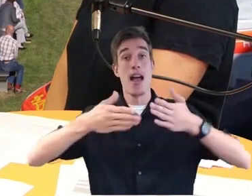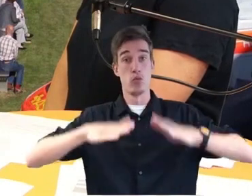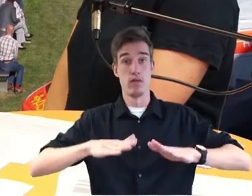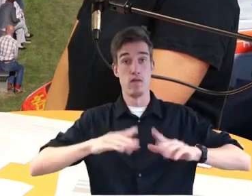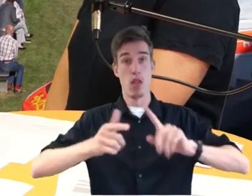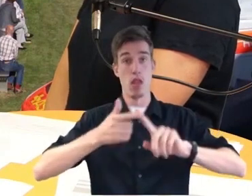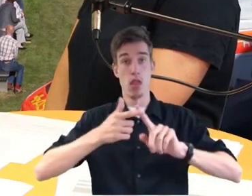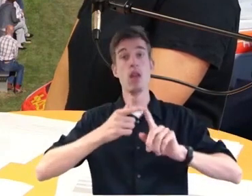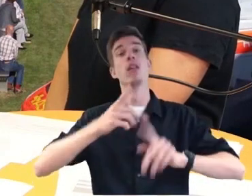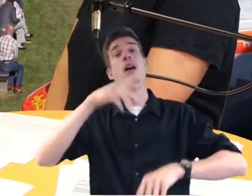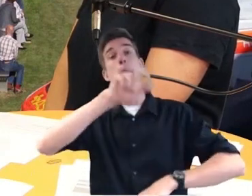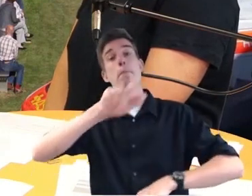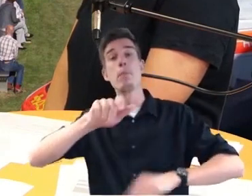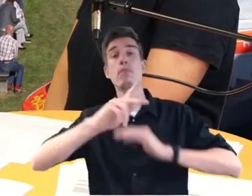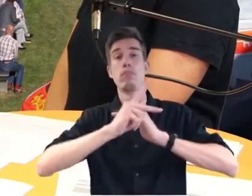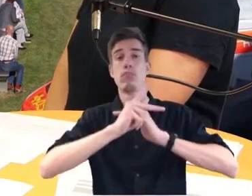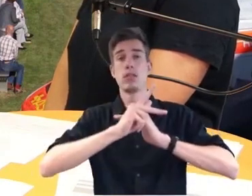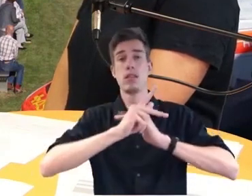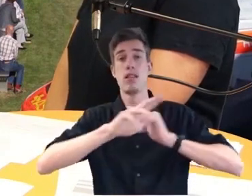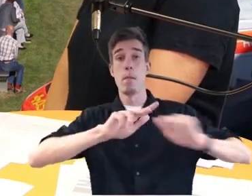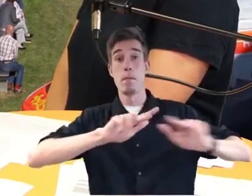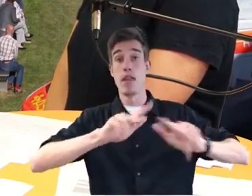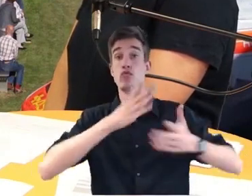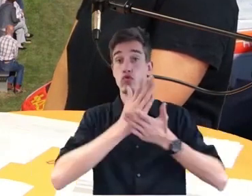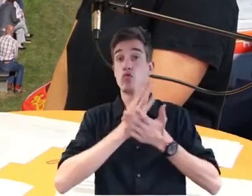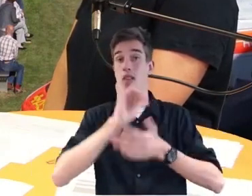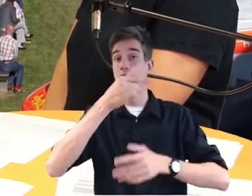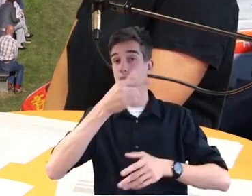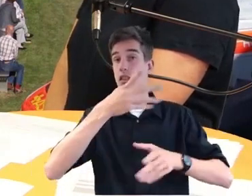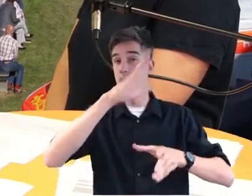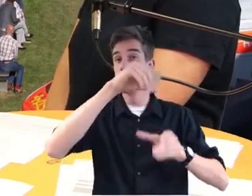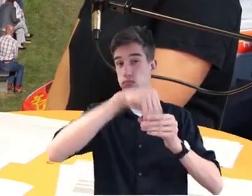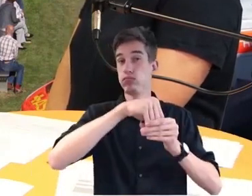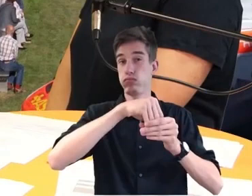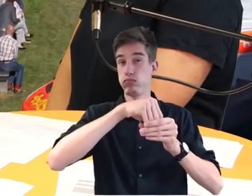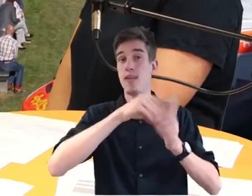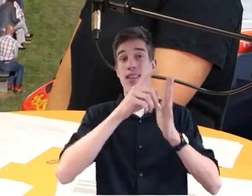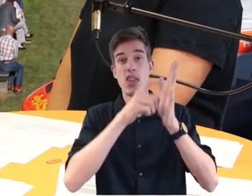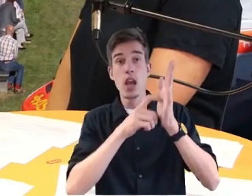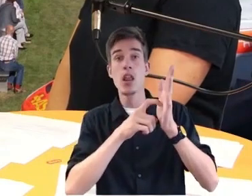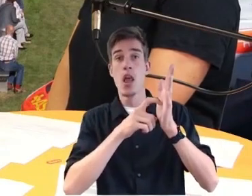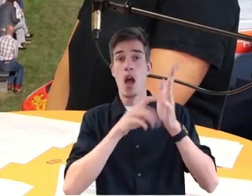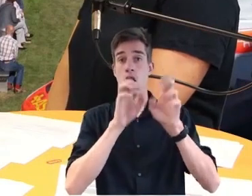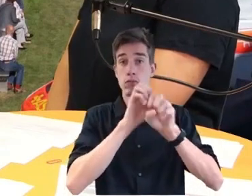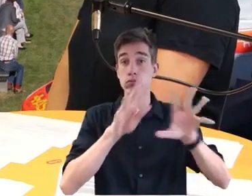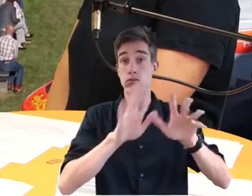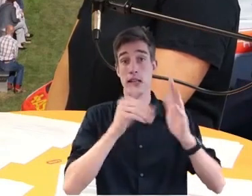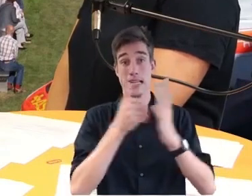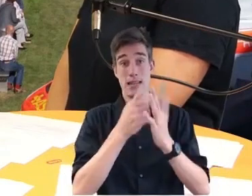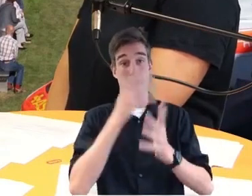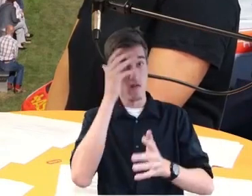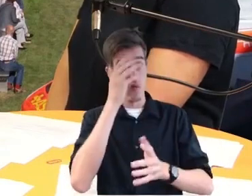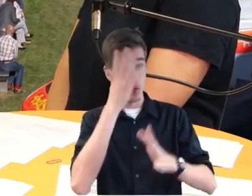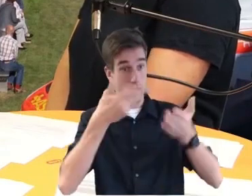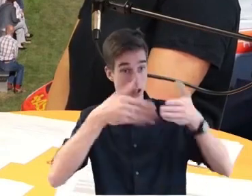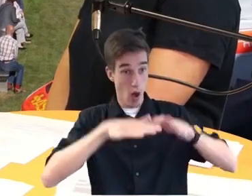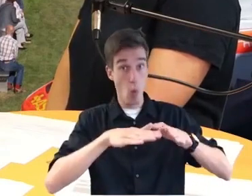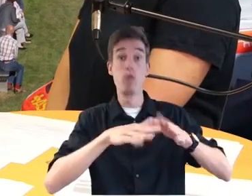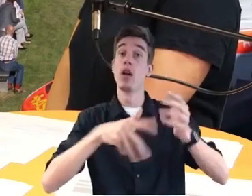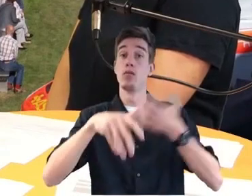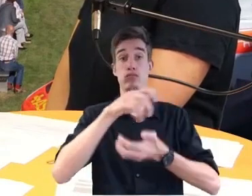das Patientenmanagement läuft inzwischen in den Krankenhäusern über Computer und IT, sondern sämtliche